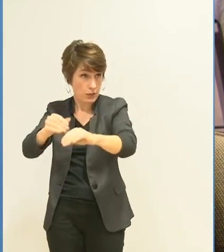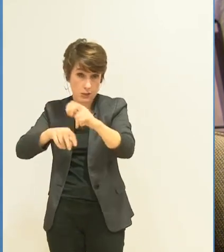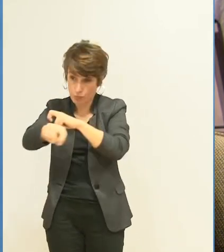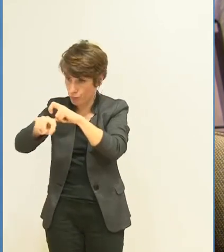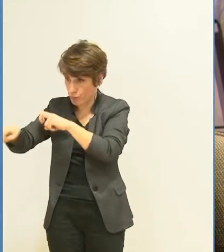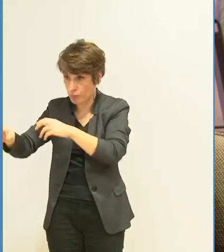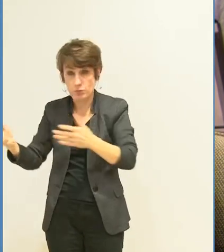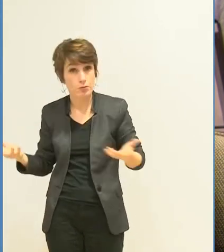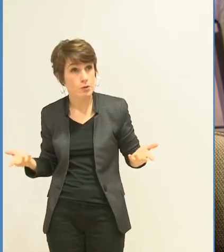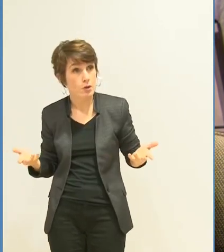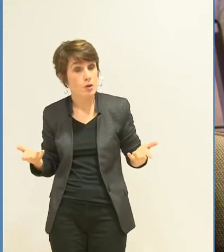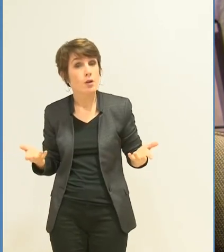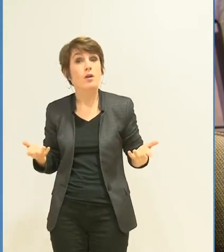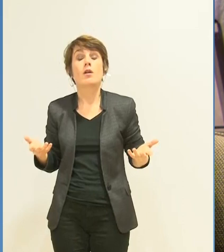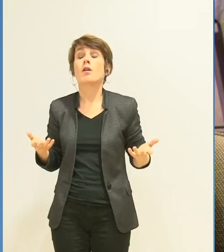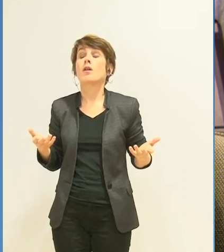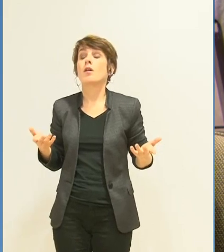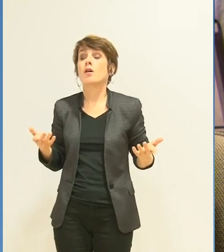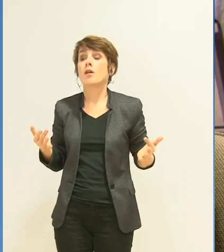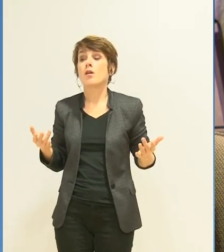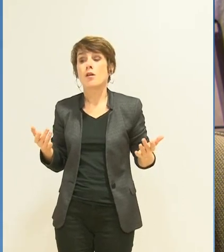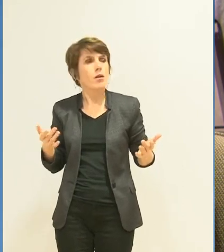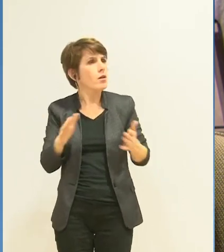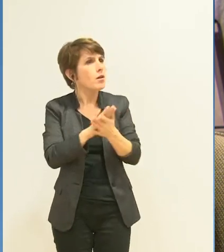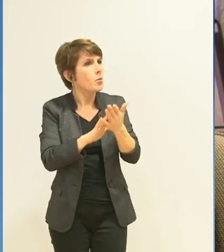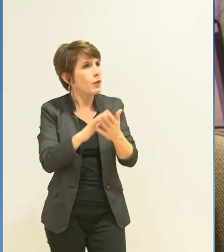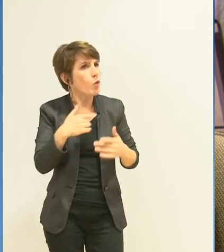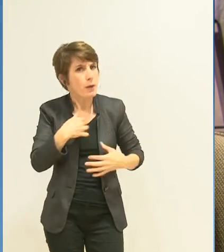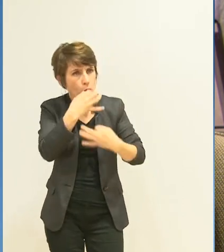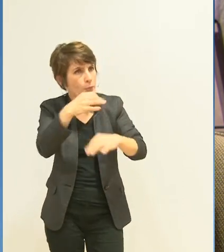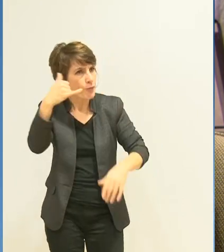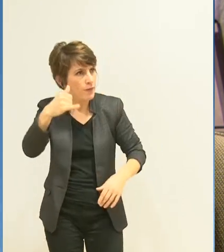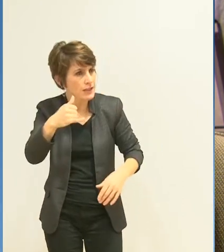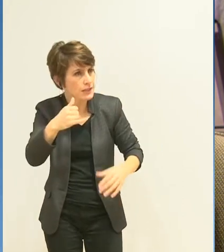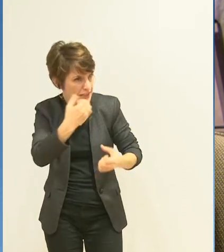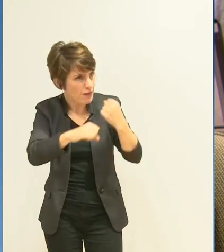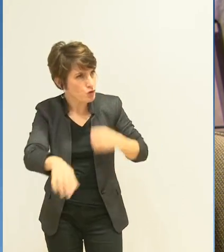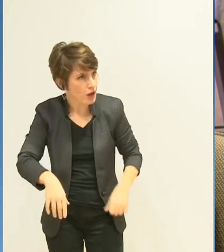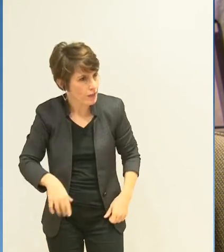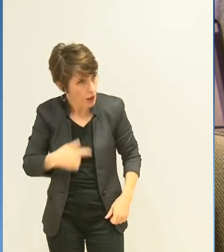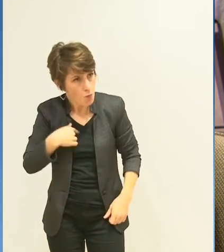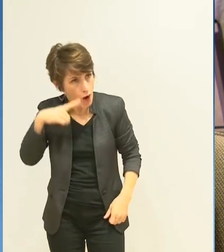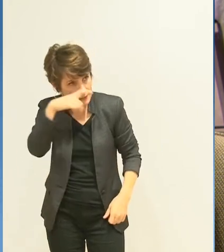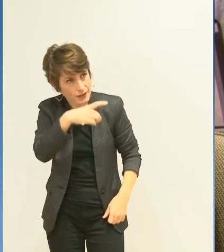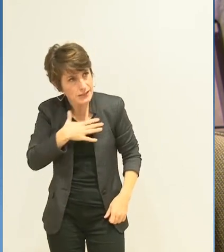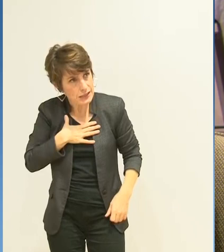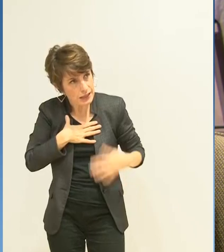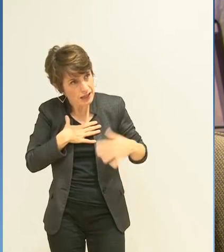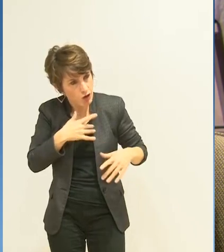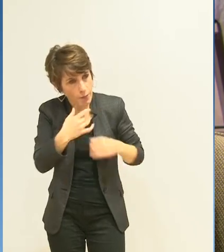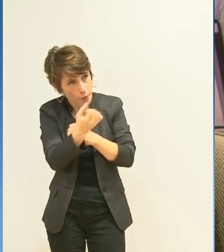la signification ça bouge est si je parle parce que j'ai déjà du mal alors tenus et continue